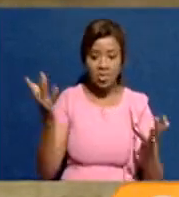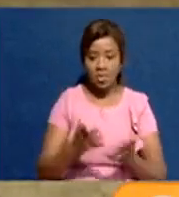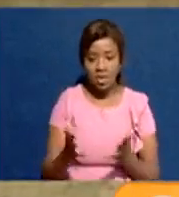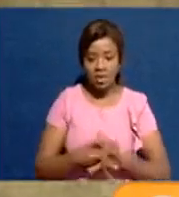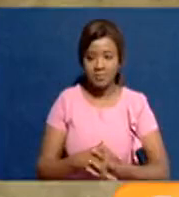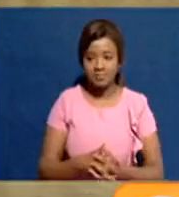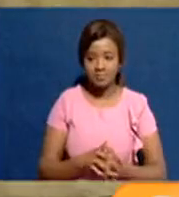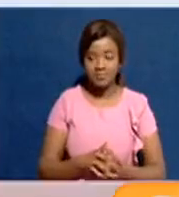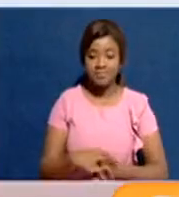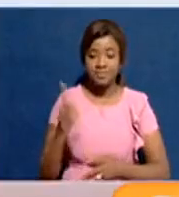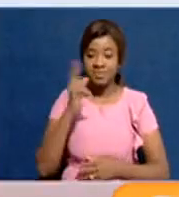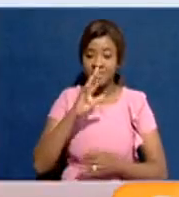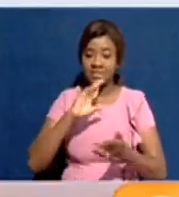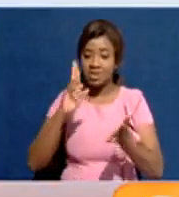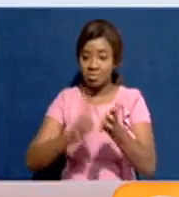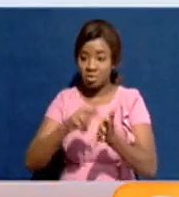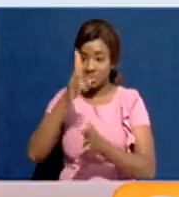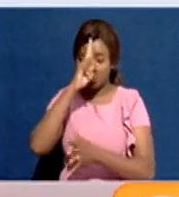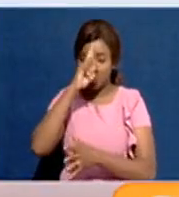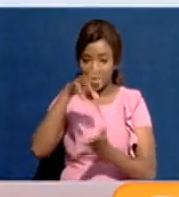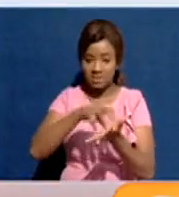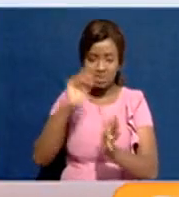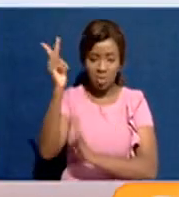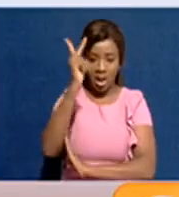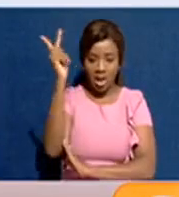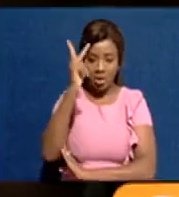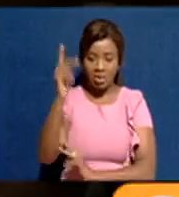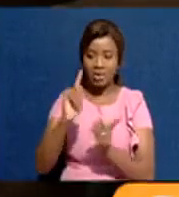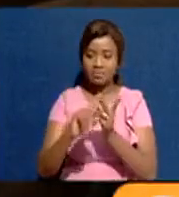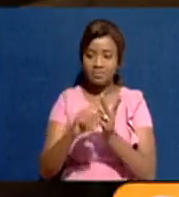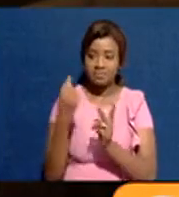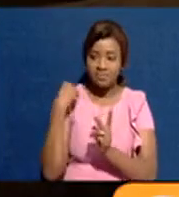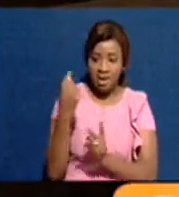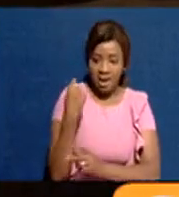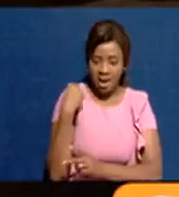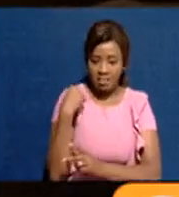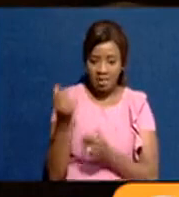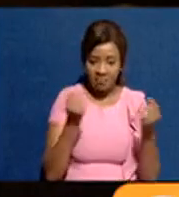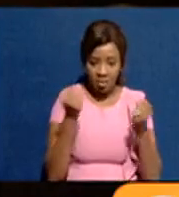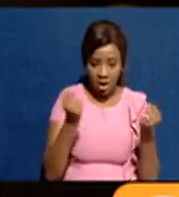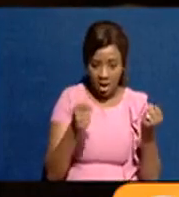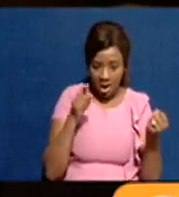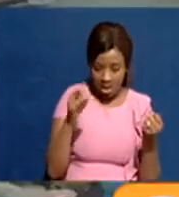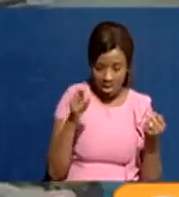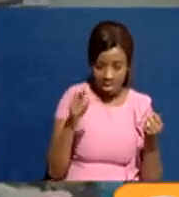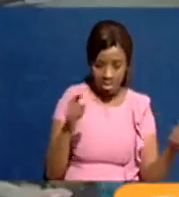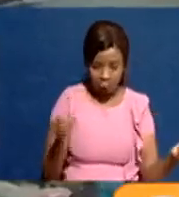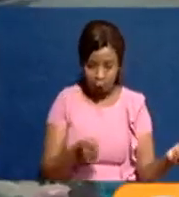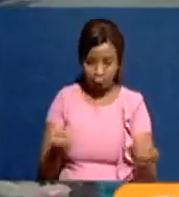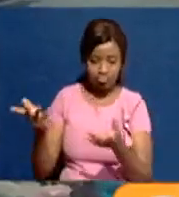ya kupiga ripoti katika kituo cha polisi cha Kayole na kutoa nambari ya usajili ya gari inayoaminika